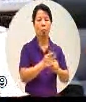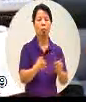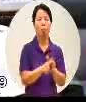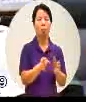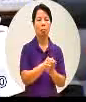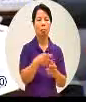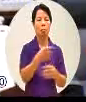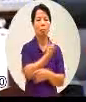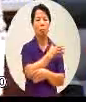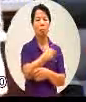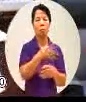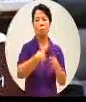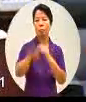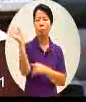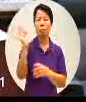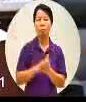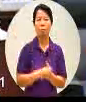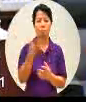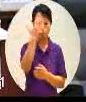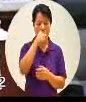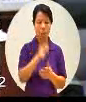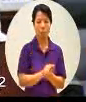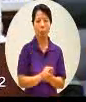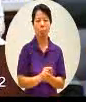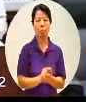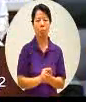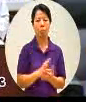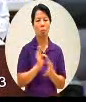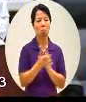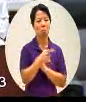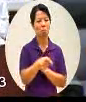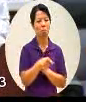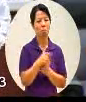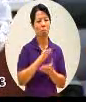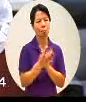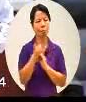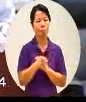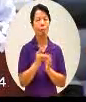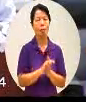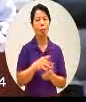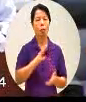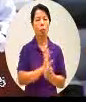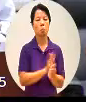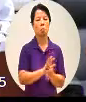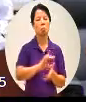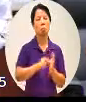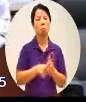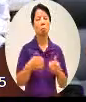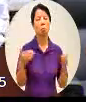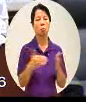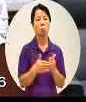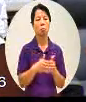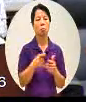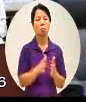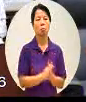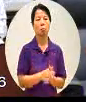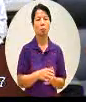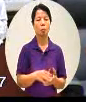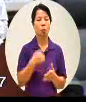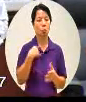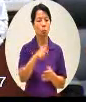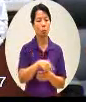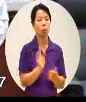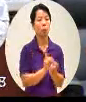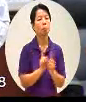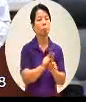个头就走，迄老伙仔戆你啊啊，哪会安尼啊？我服务时间到了嘛，我毋免行棋是为了来解服务